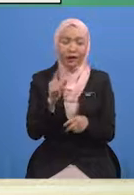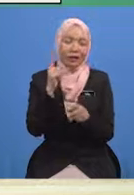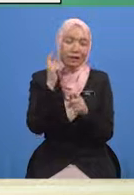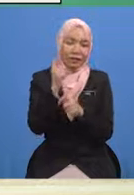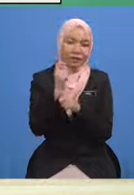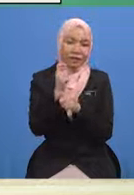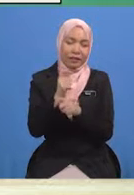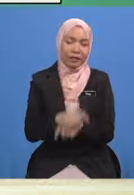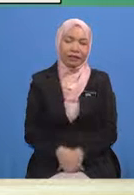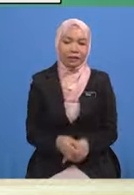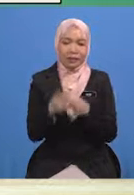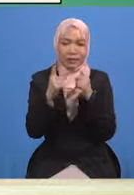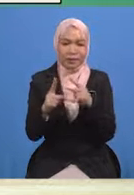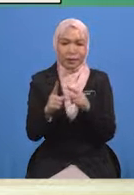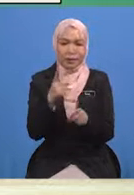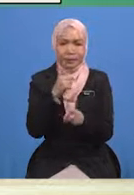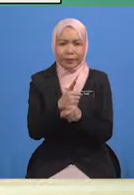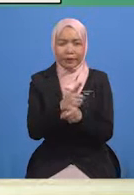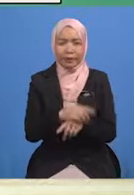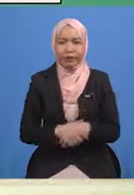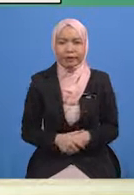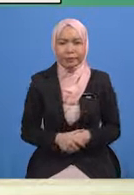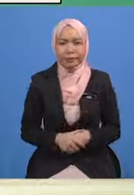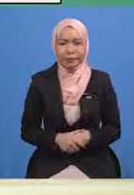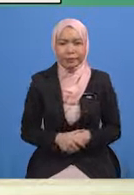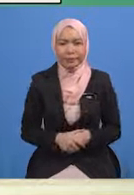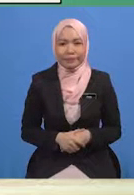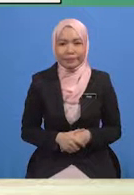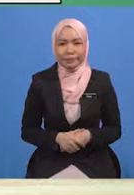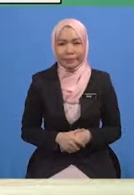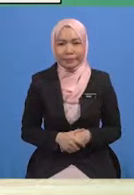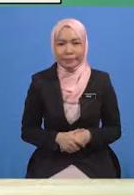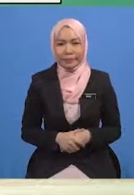Tahniah, jawapan kamu tepat.